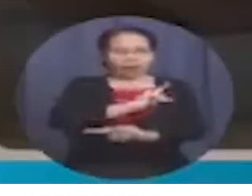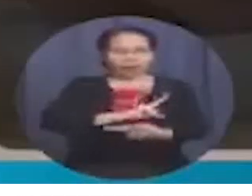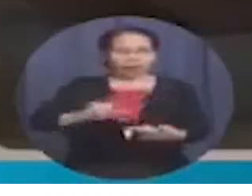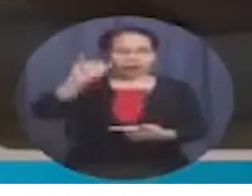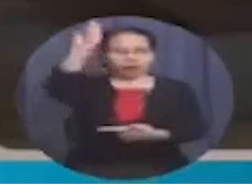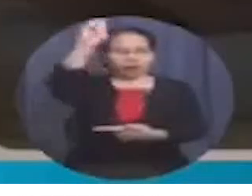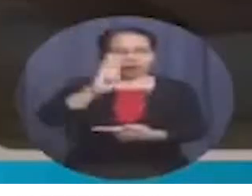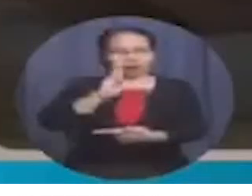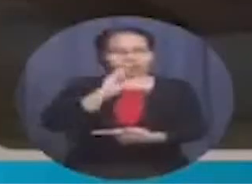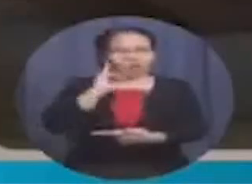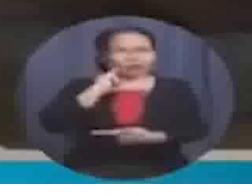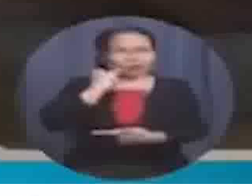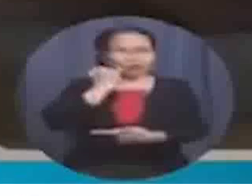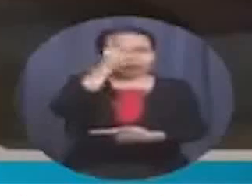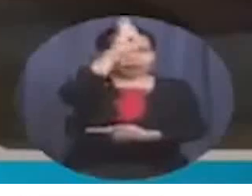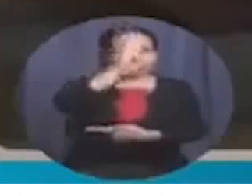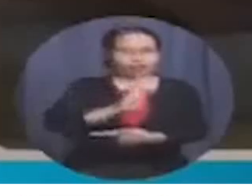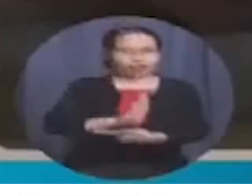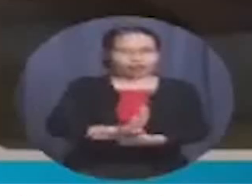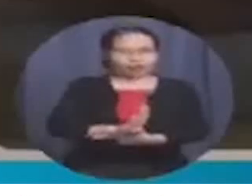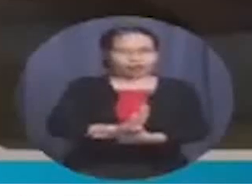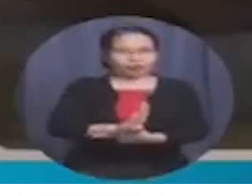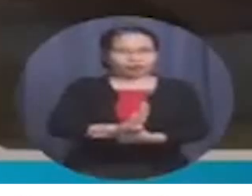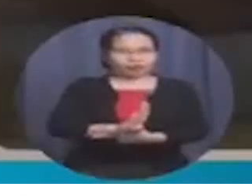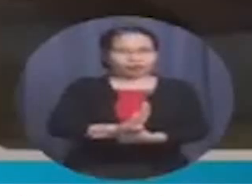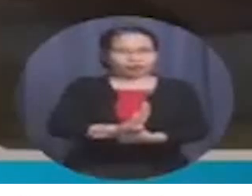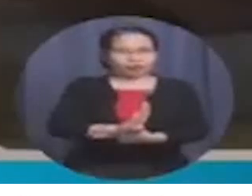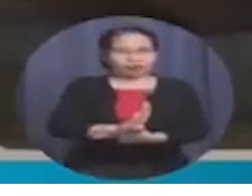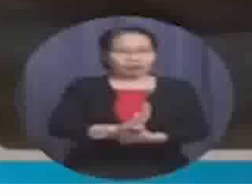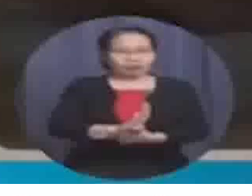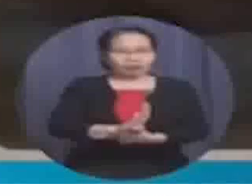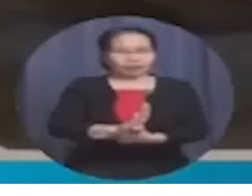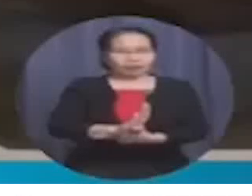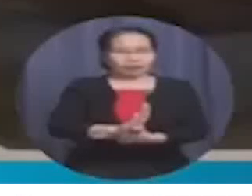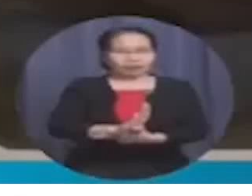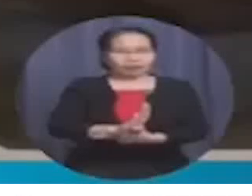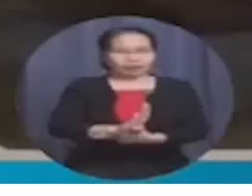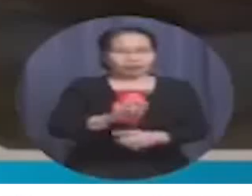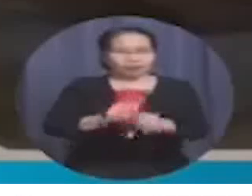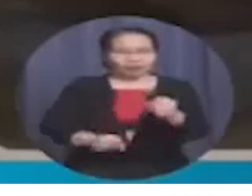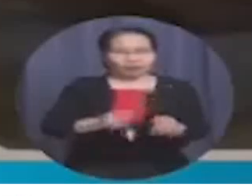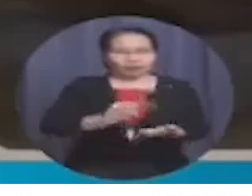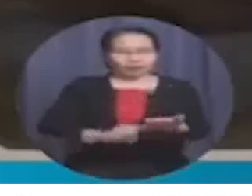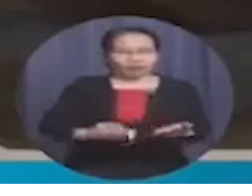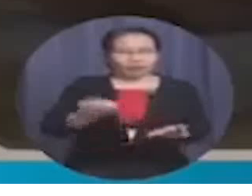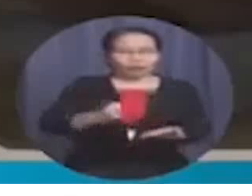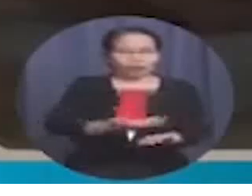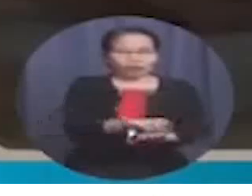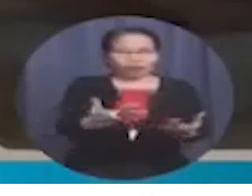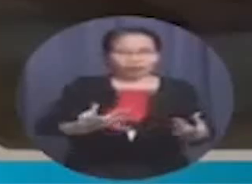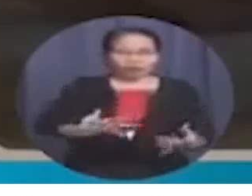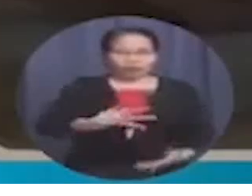the Lord thy God, am a jealous God. Ano pa gusto nyo? Nakitang